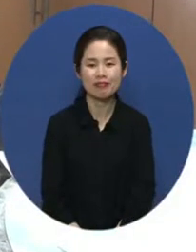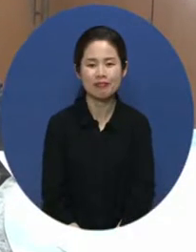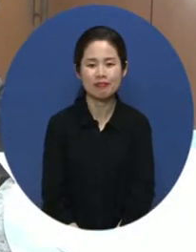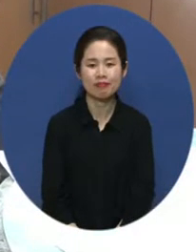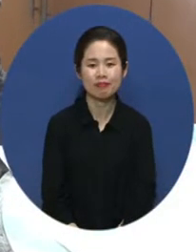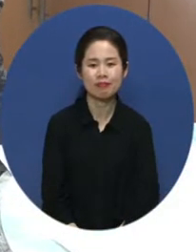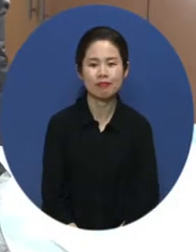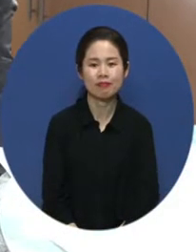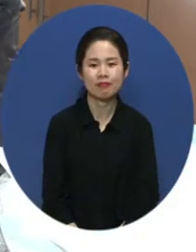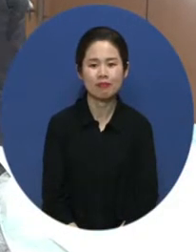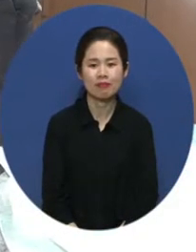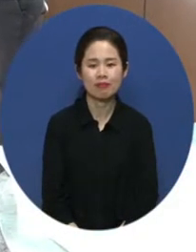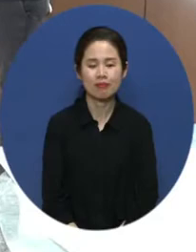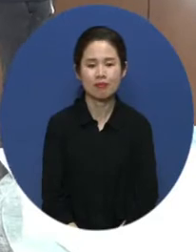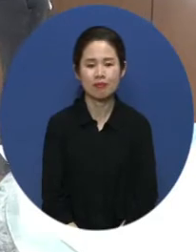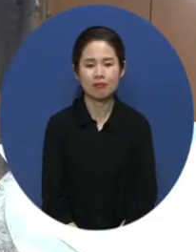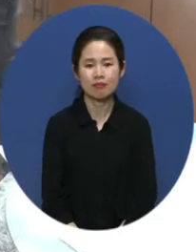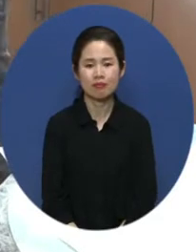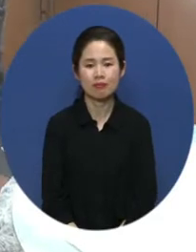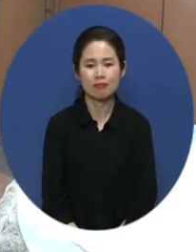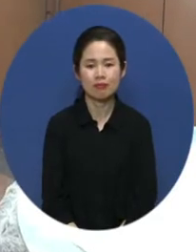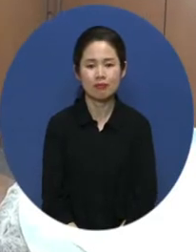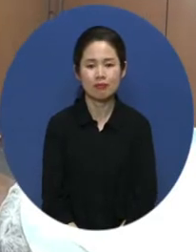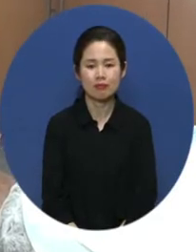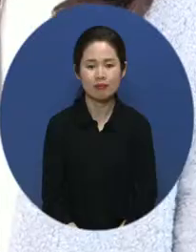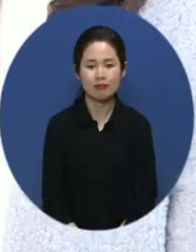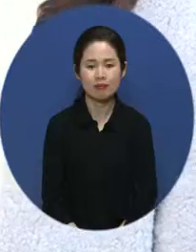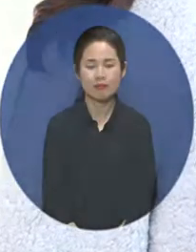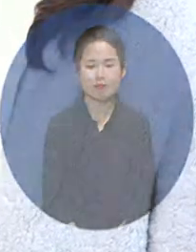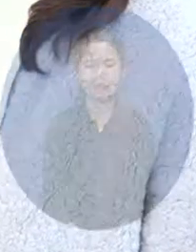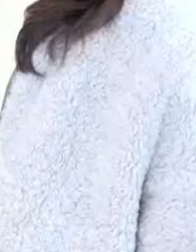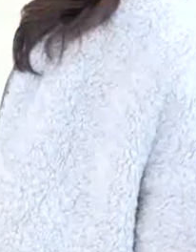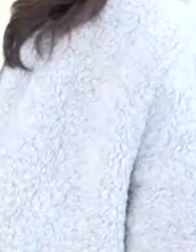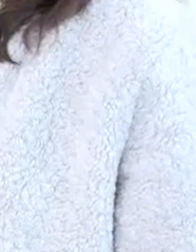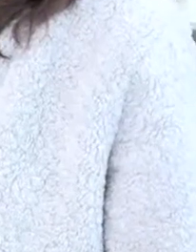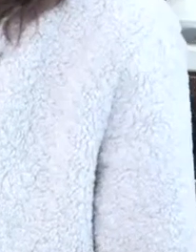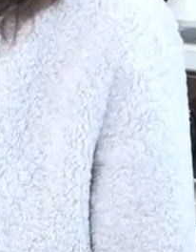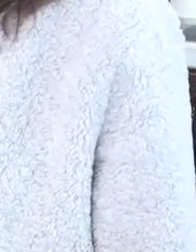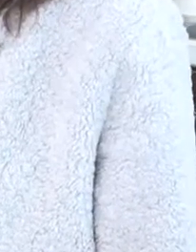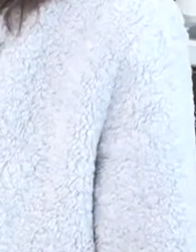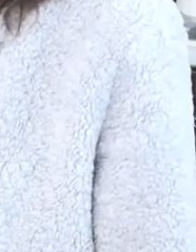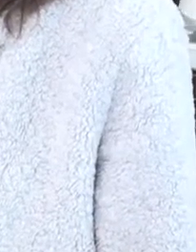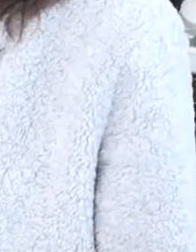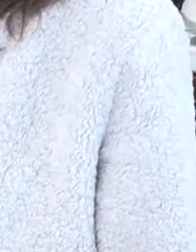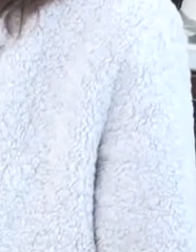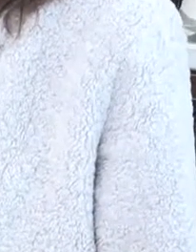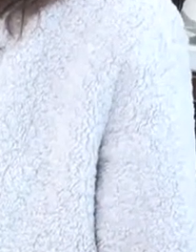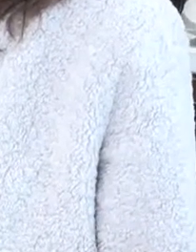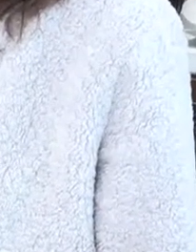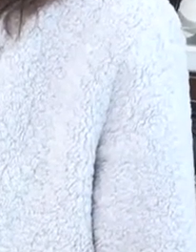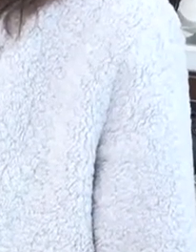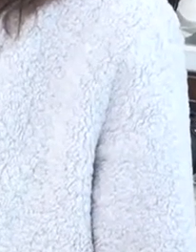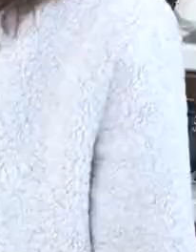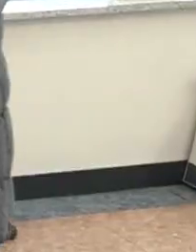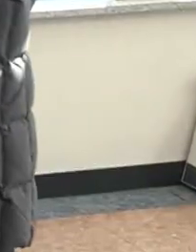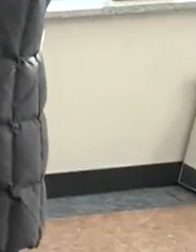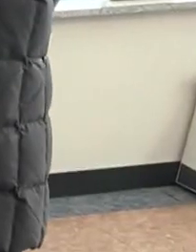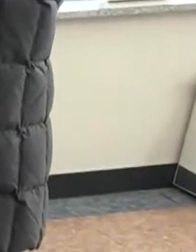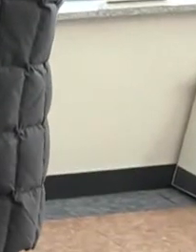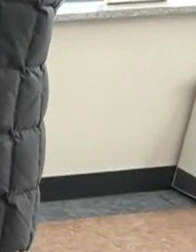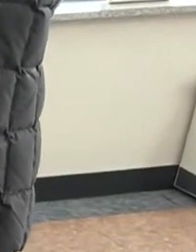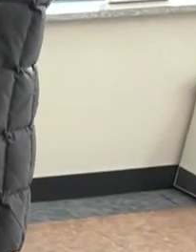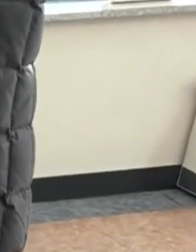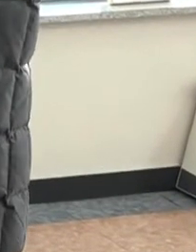돈을 받고 신발을 내가 이제 신발 받아가지고 신은 대개가 이제 여기 이제 오신 분들은